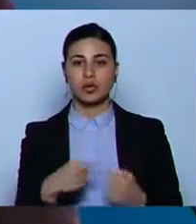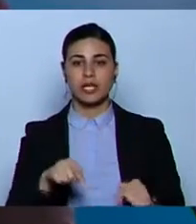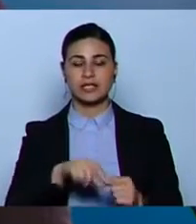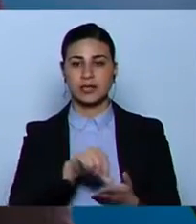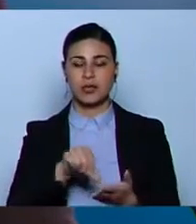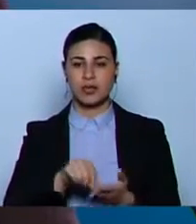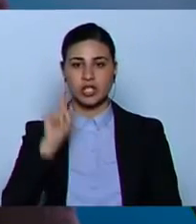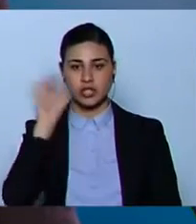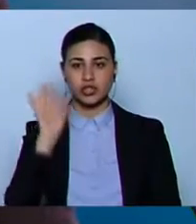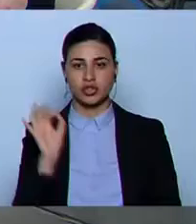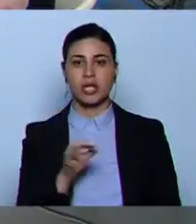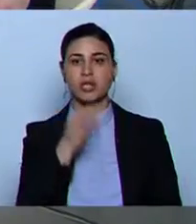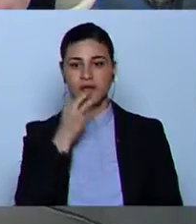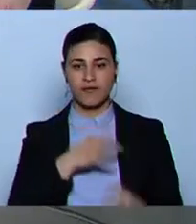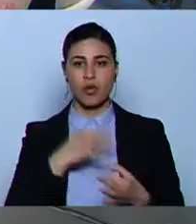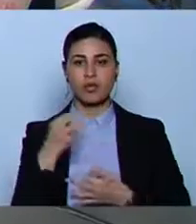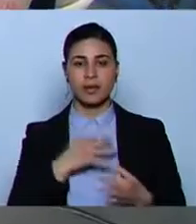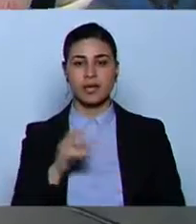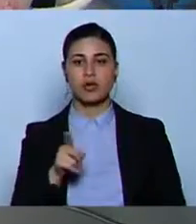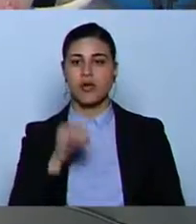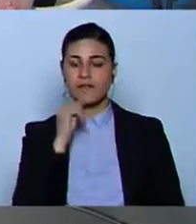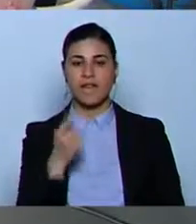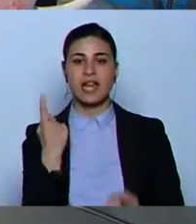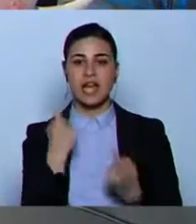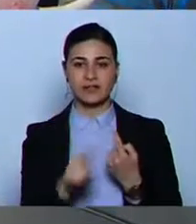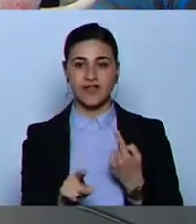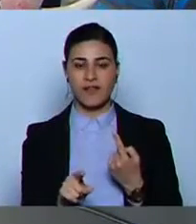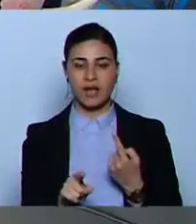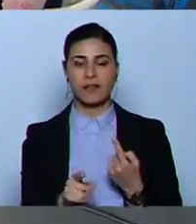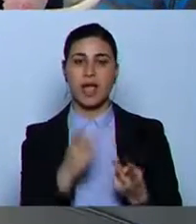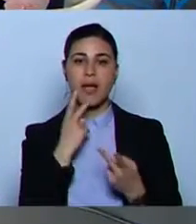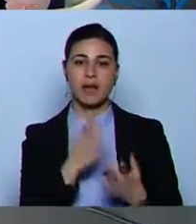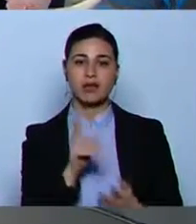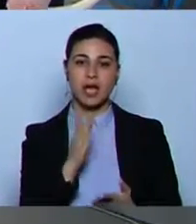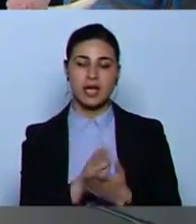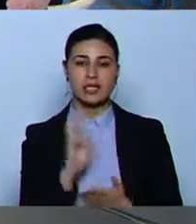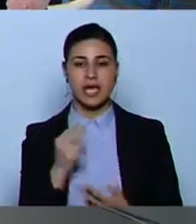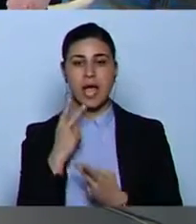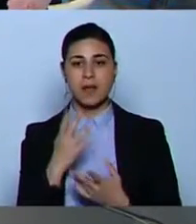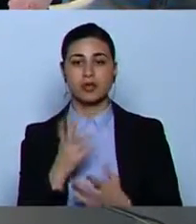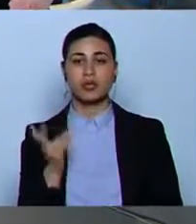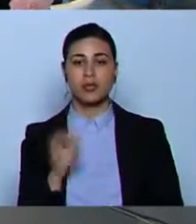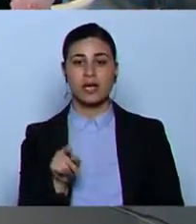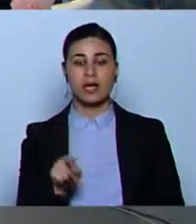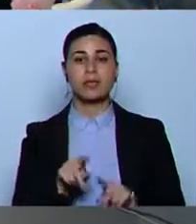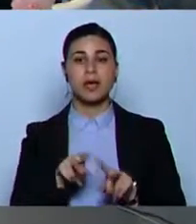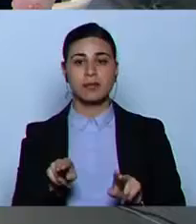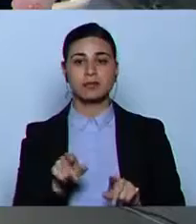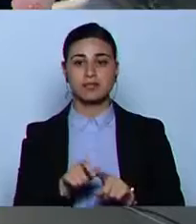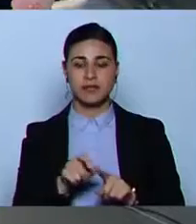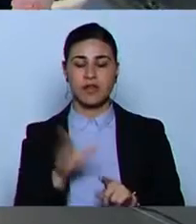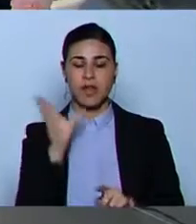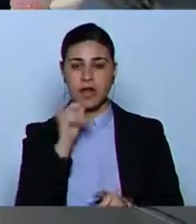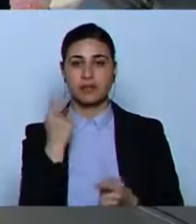ხშირად გვეუბნებოდნენ, რომ თქვენ ვერასხავებთ ერთმანეთისგან ეფექტიანობას და ეფექტურობას, მაგრამ ჩვენ ერთმანეთისგან ვასხავებთ